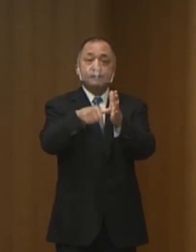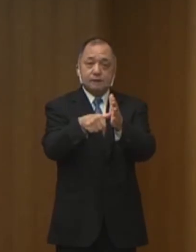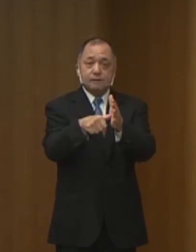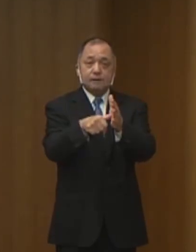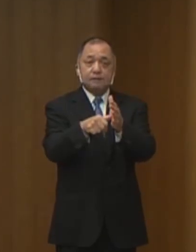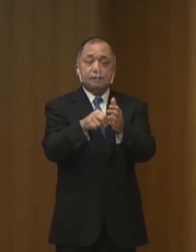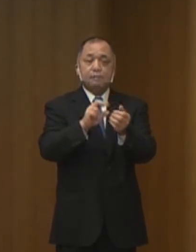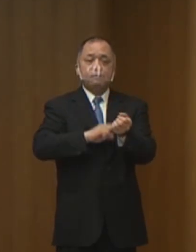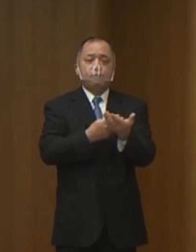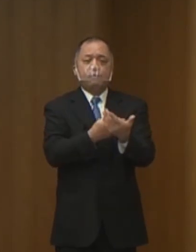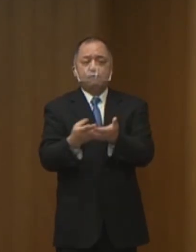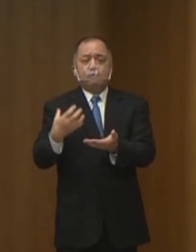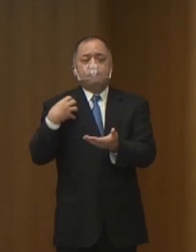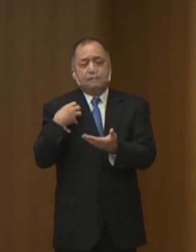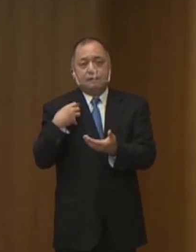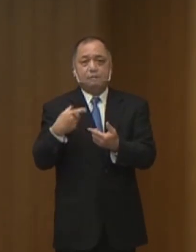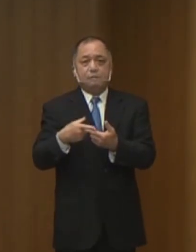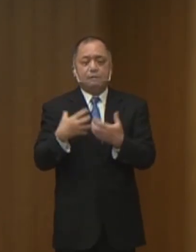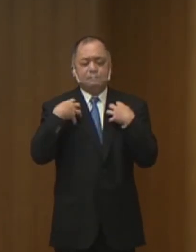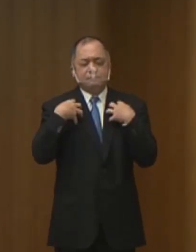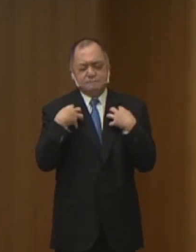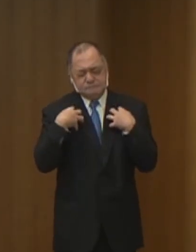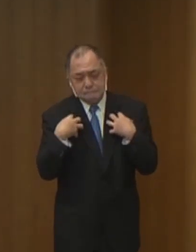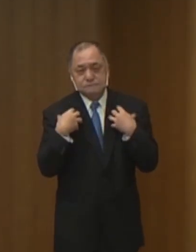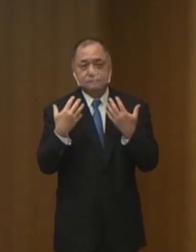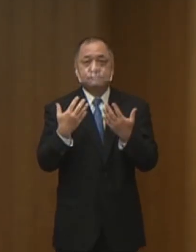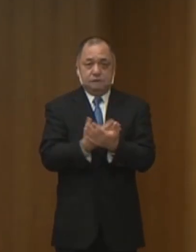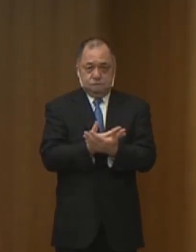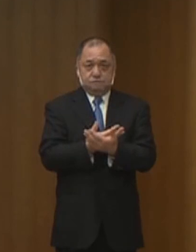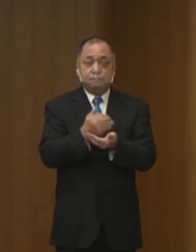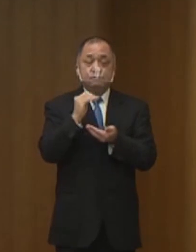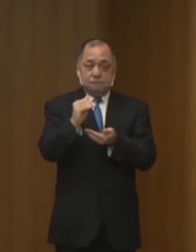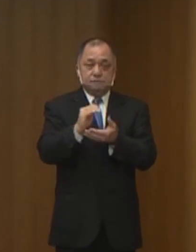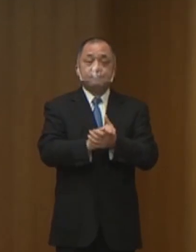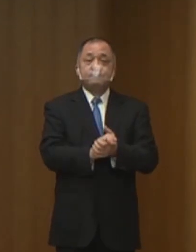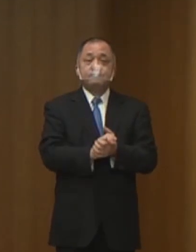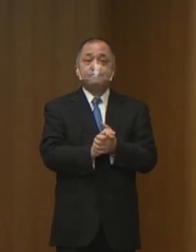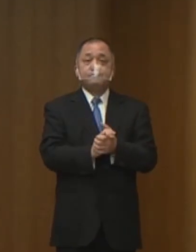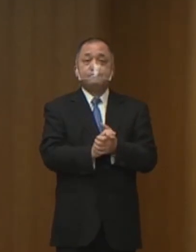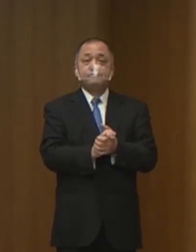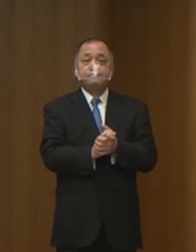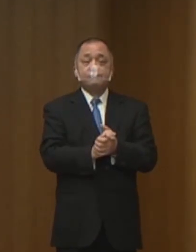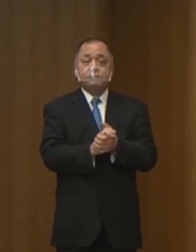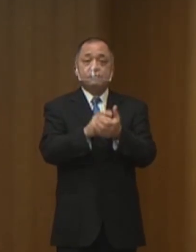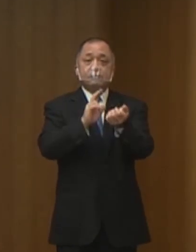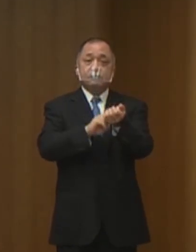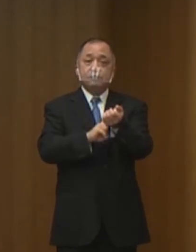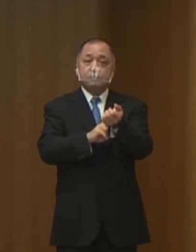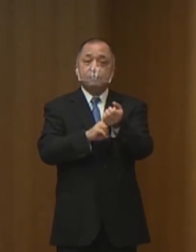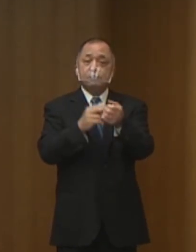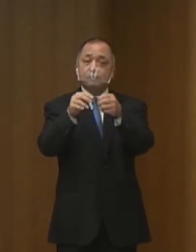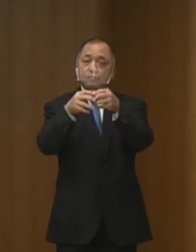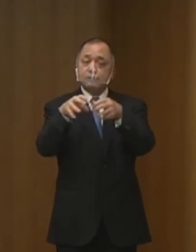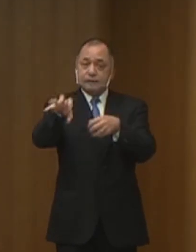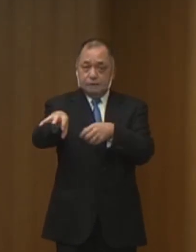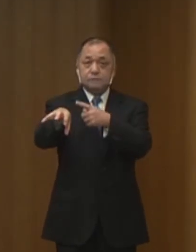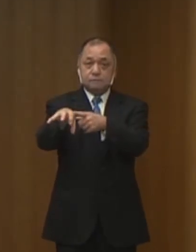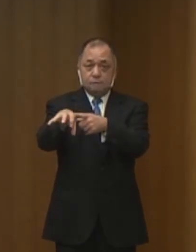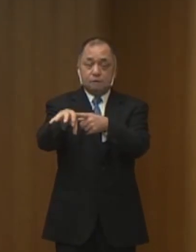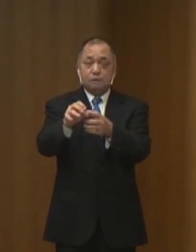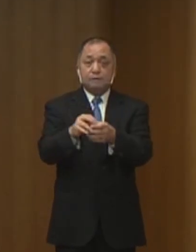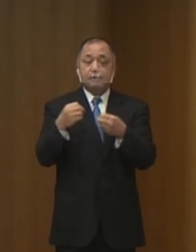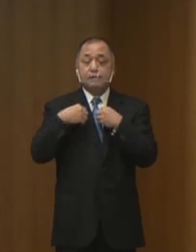病床の負担、これが当然一気に高くなるということがあるわけですけども、医療機関において、医療施設においてそうい